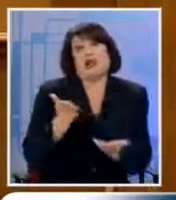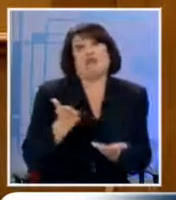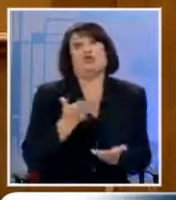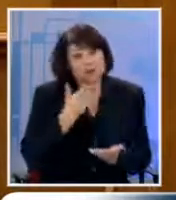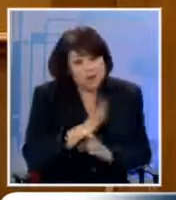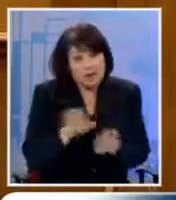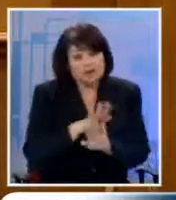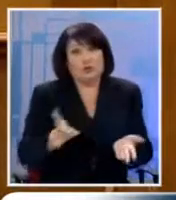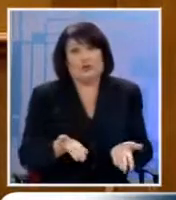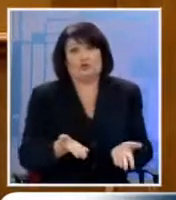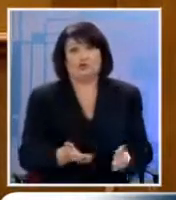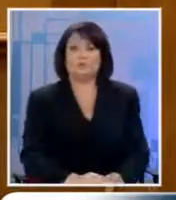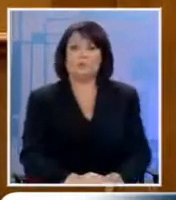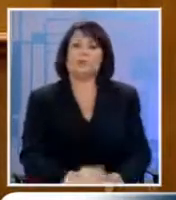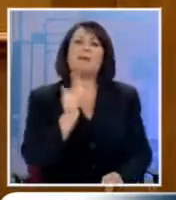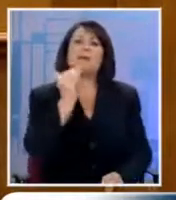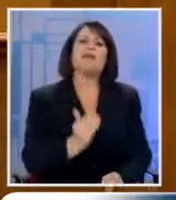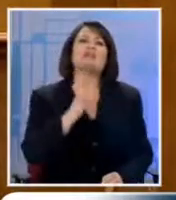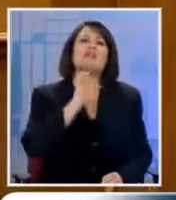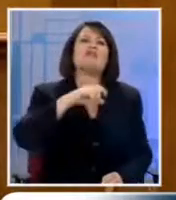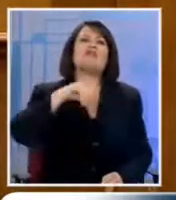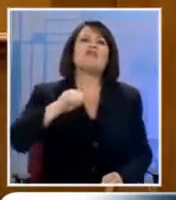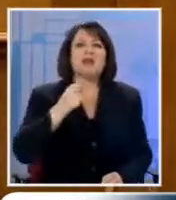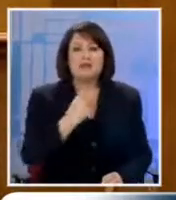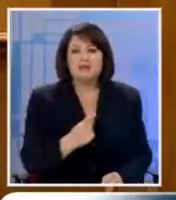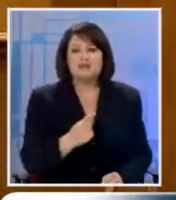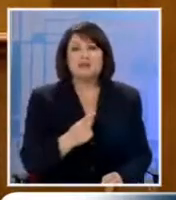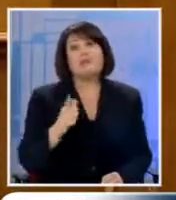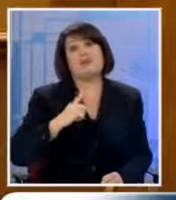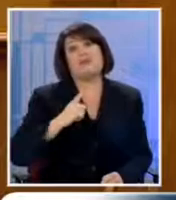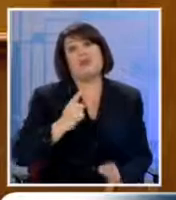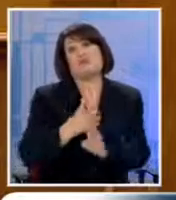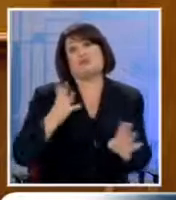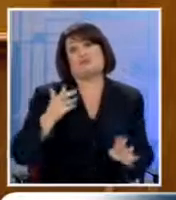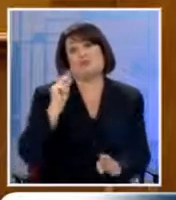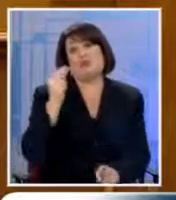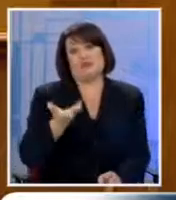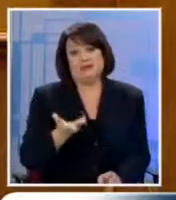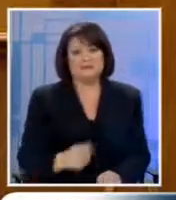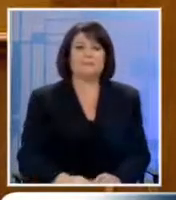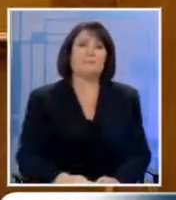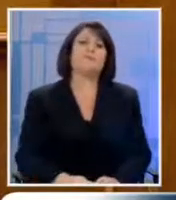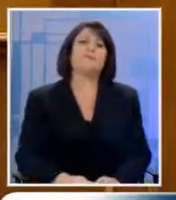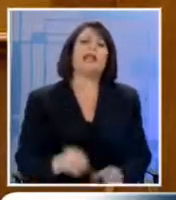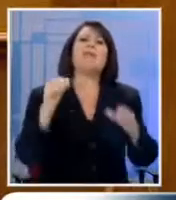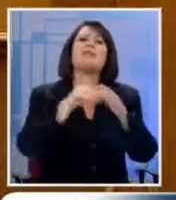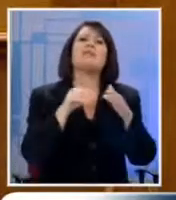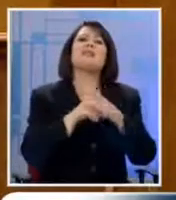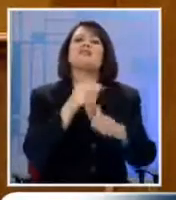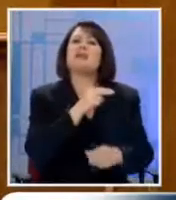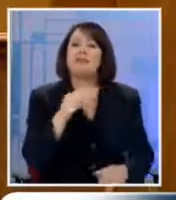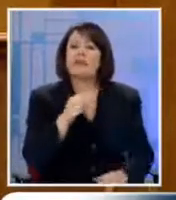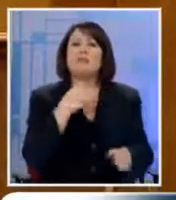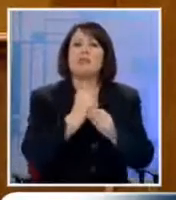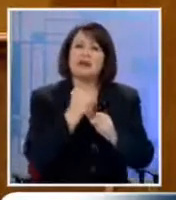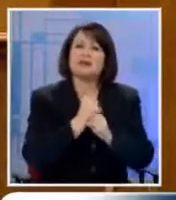φράση. Και μείωση του ΦΠΑ. Έχουμε ένα ολόκληρο πρόγραμμα. Τελειώνω. Για το επενδυτικό πλαίσιο, για την